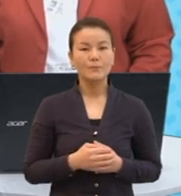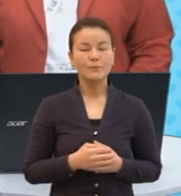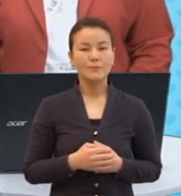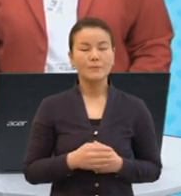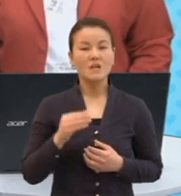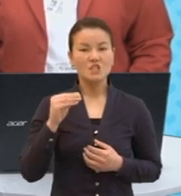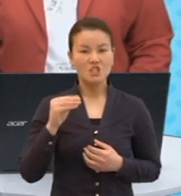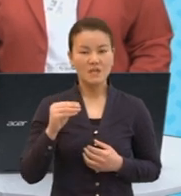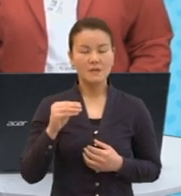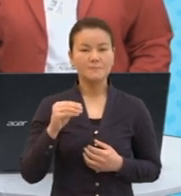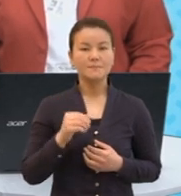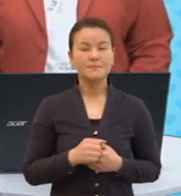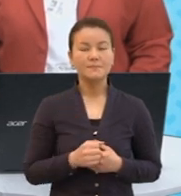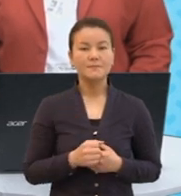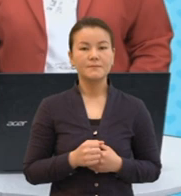Ж,